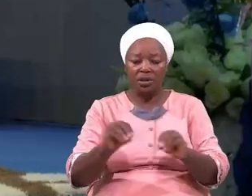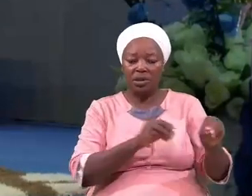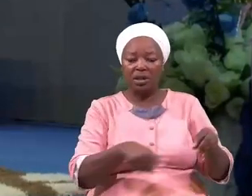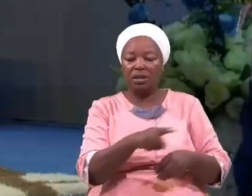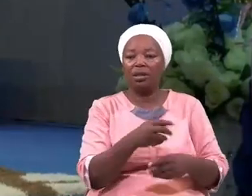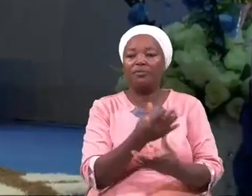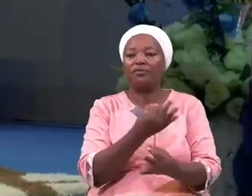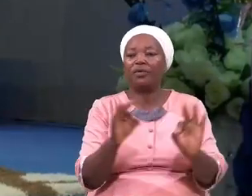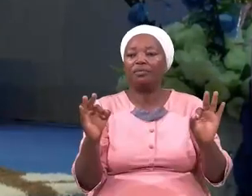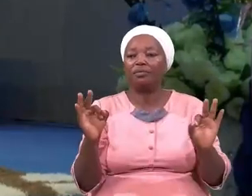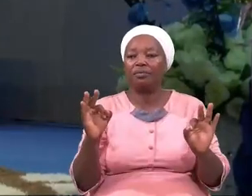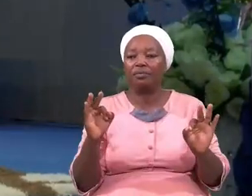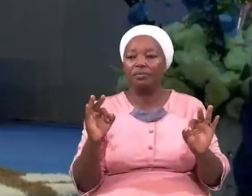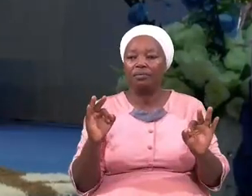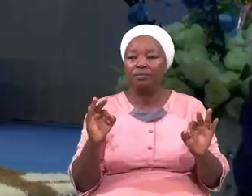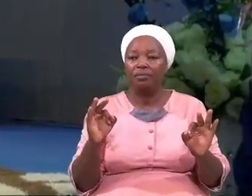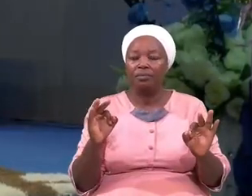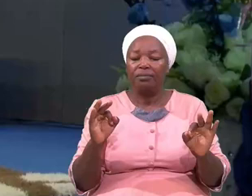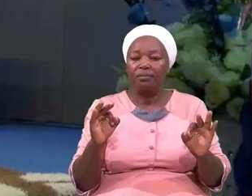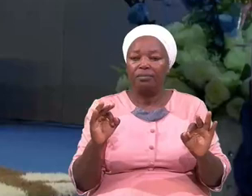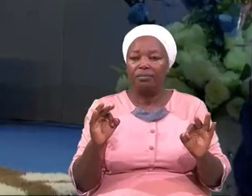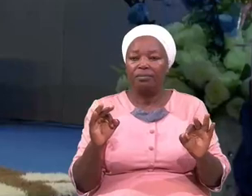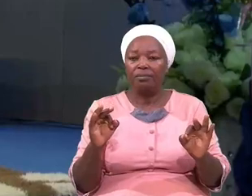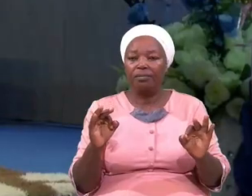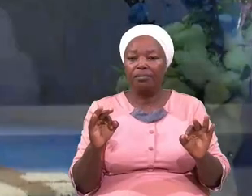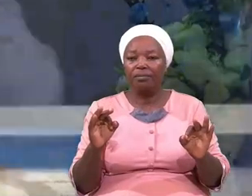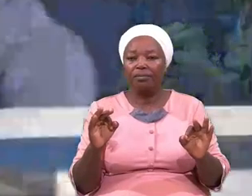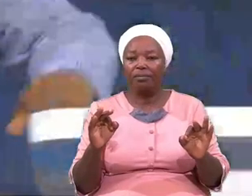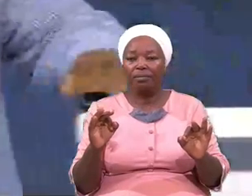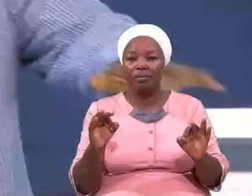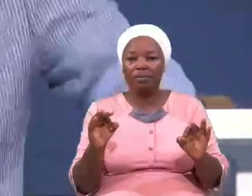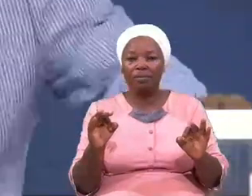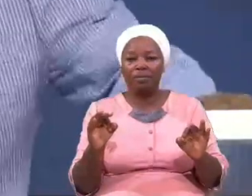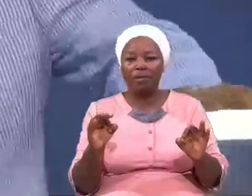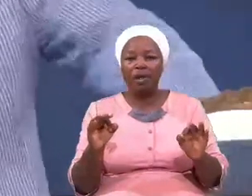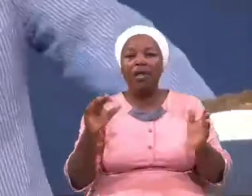Il faisait confiance à la puissance de Dieu qui délivre, qui affranchit, qui sauve.